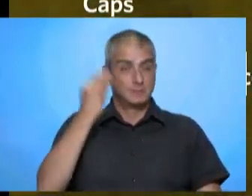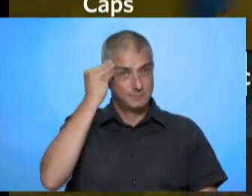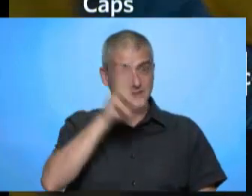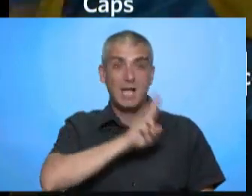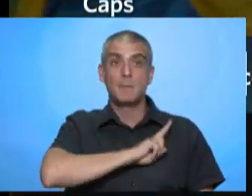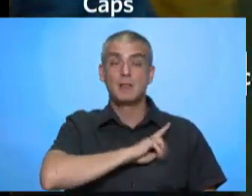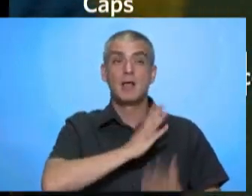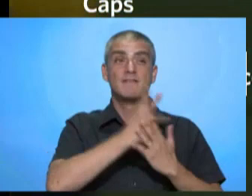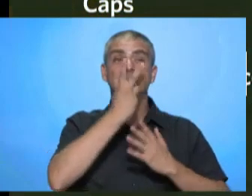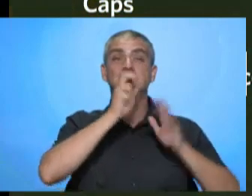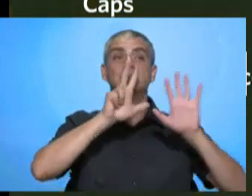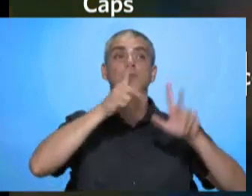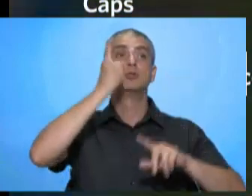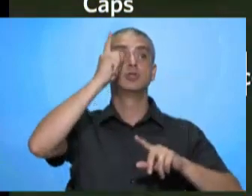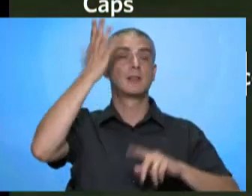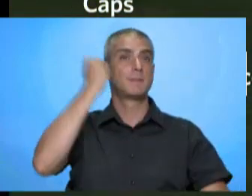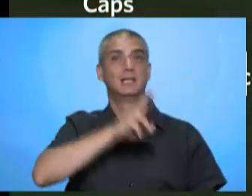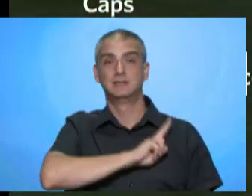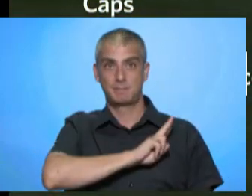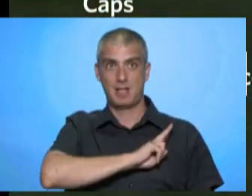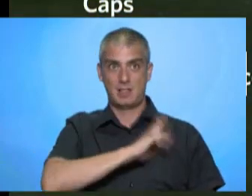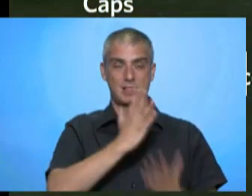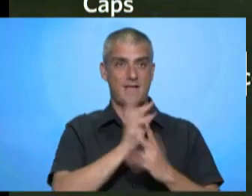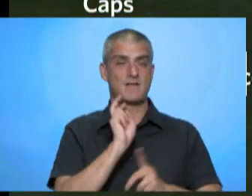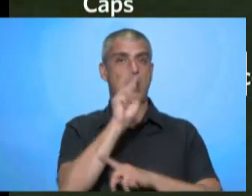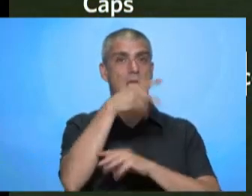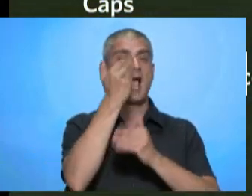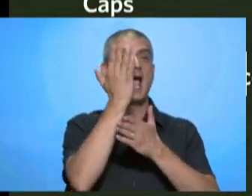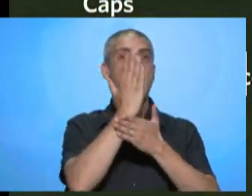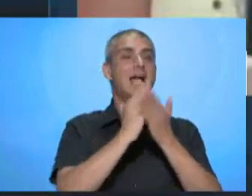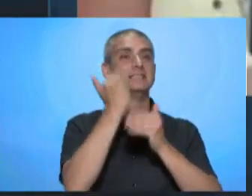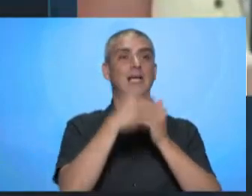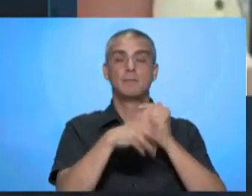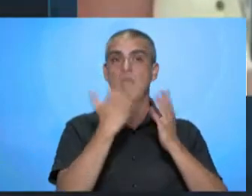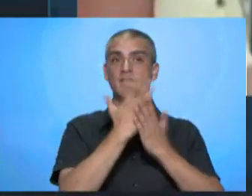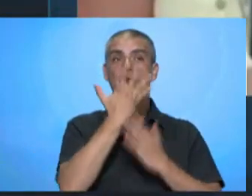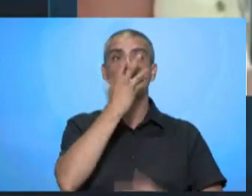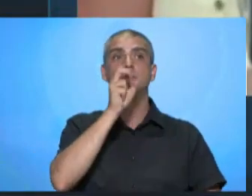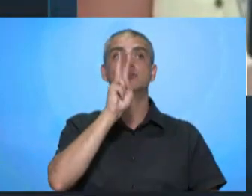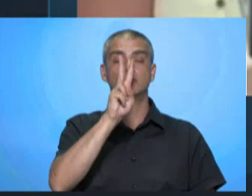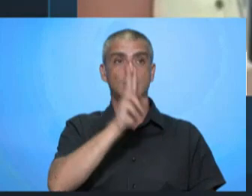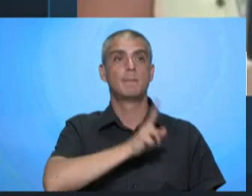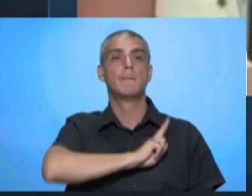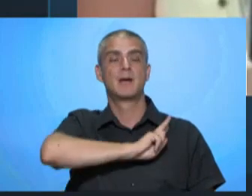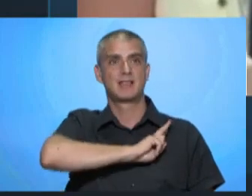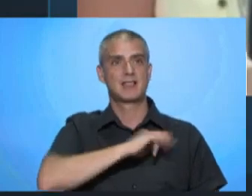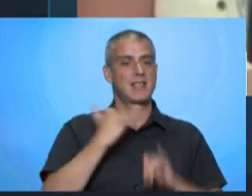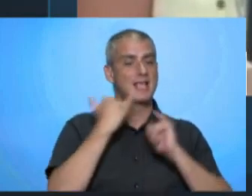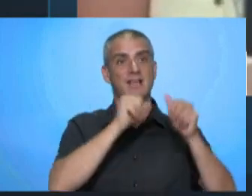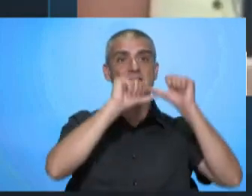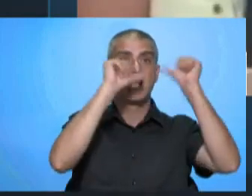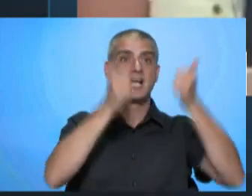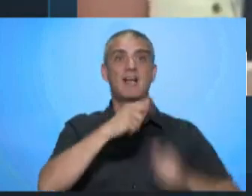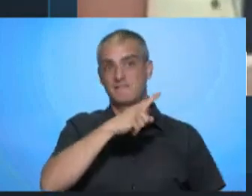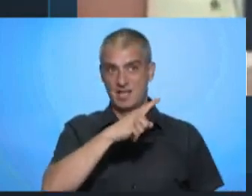עברו 28 שנה מאז שבריטניה עלתה לחצי הגמר, ו-52 שנה מאז שבריטניה הביאה את גביע